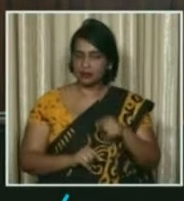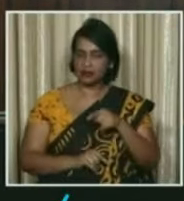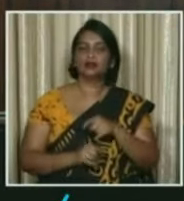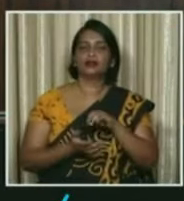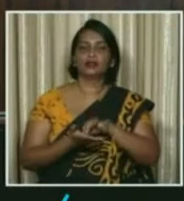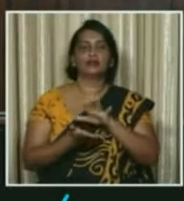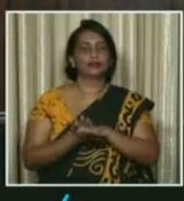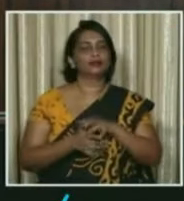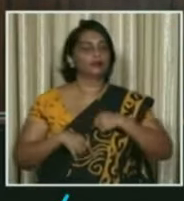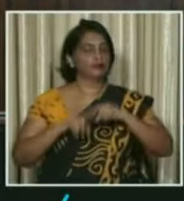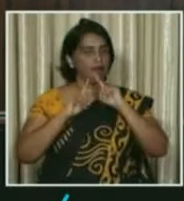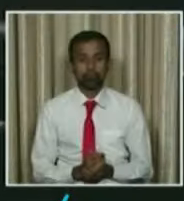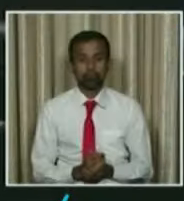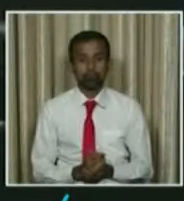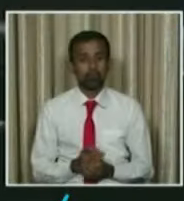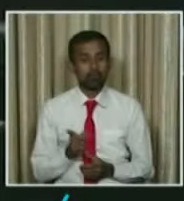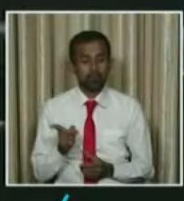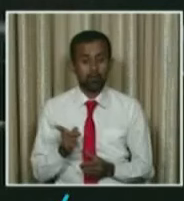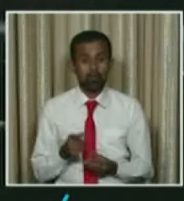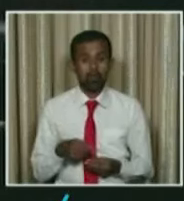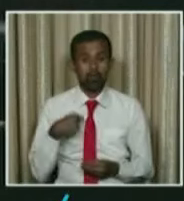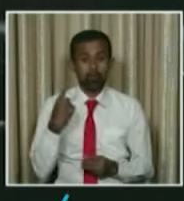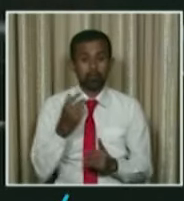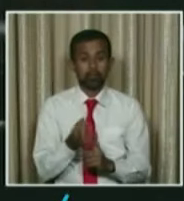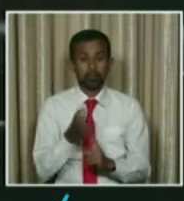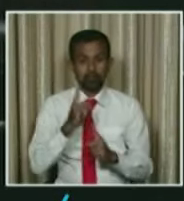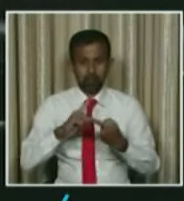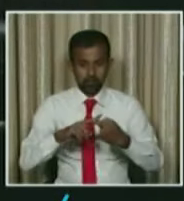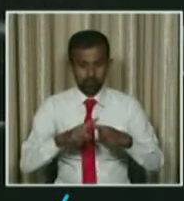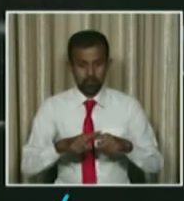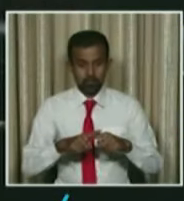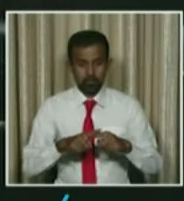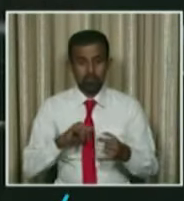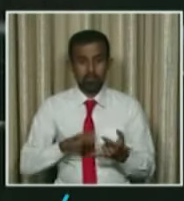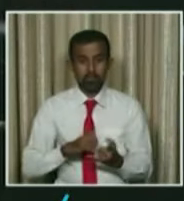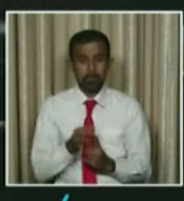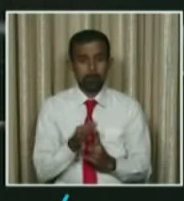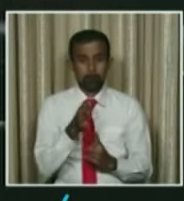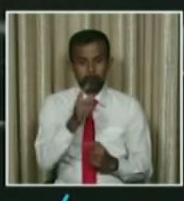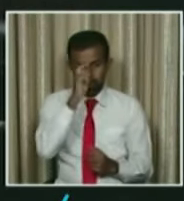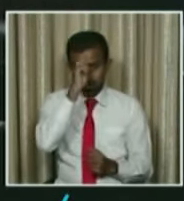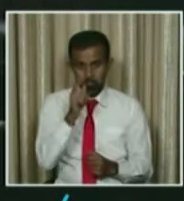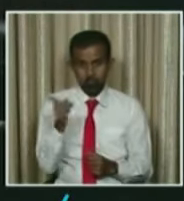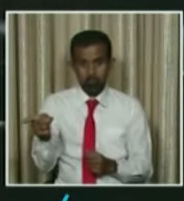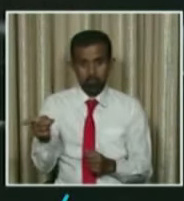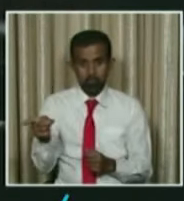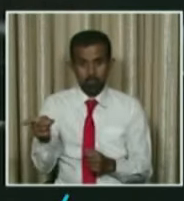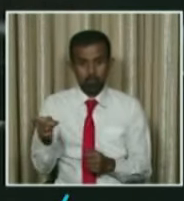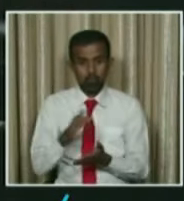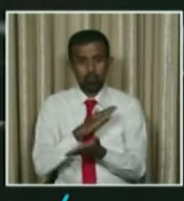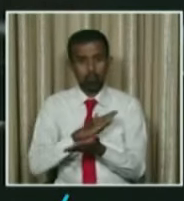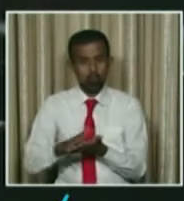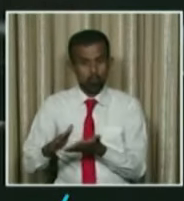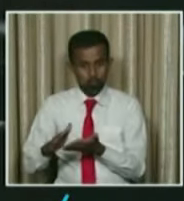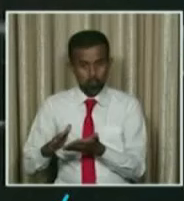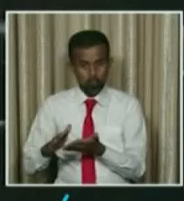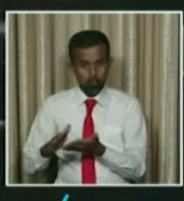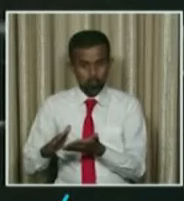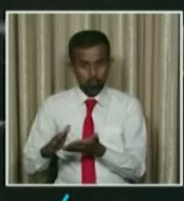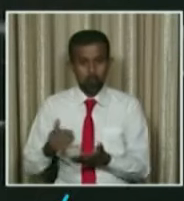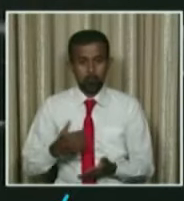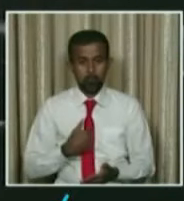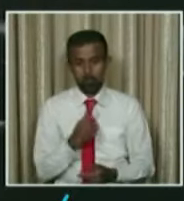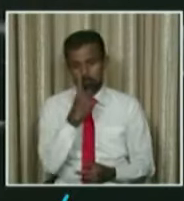මෙම සභාවට දන්වනු කැමැත්තෙමි. මේ අතර ශ්‍රී ලංකා පොදුජන පෙරමුණේ මාතර දිස්ත්‍රික් පාර්ලිමේන්තු මන්ත්‍රී කරුණාදාස